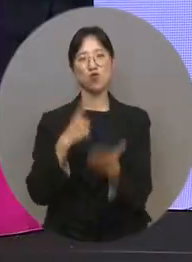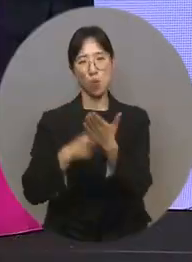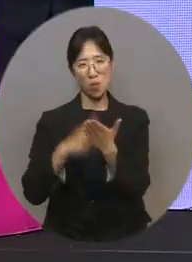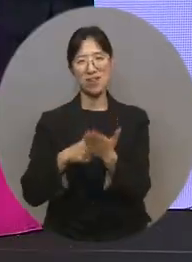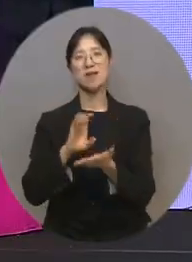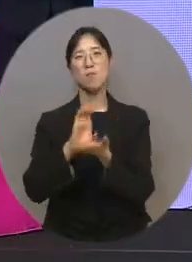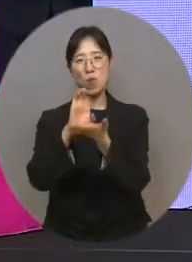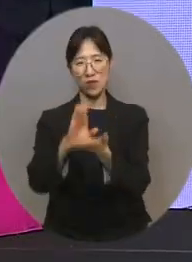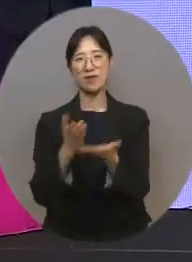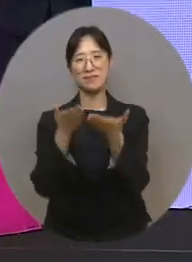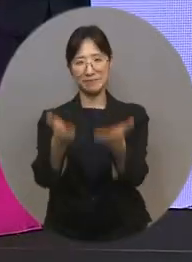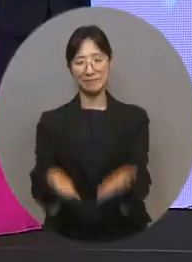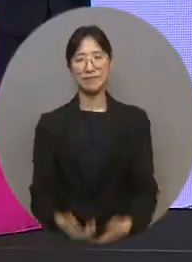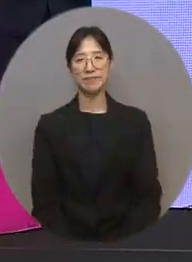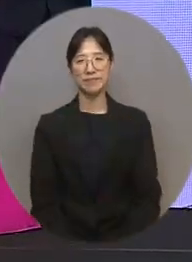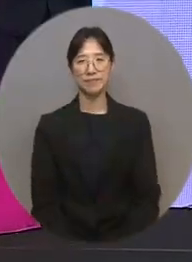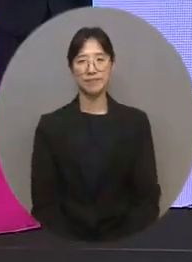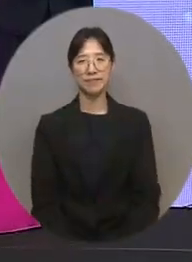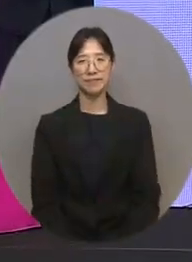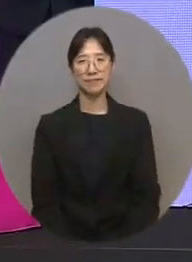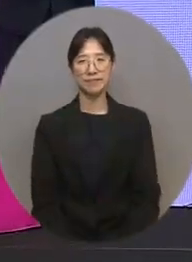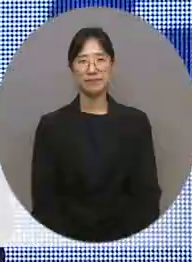국무총리 표창을 수여했습니다.